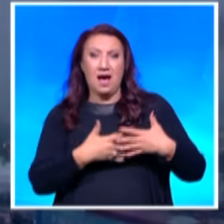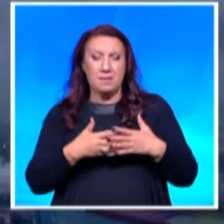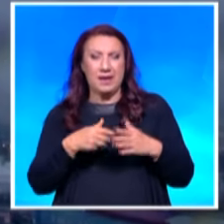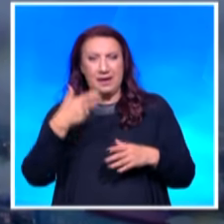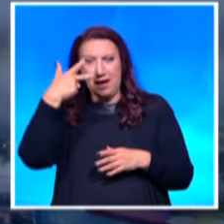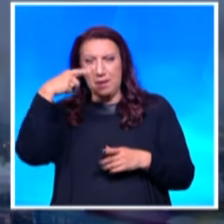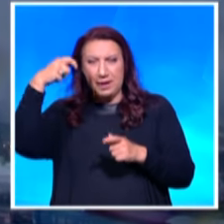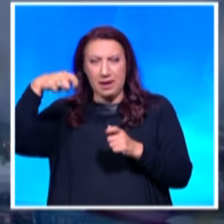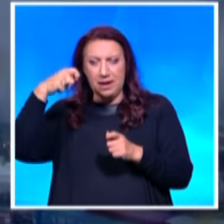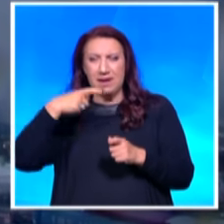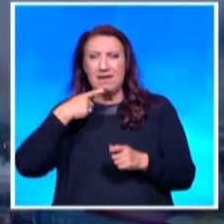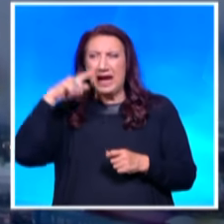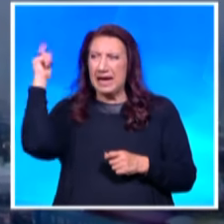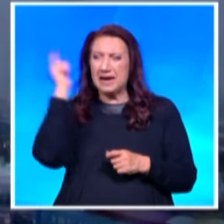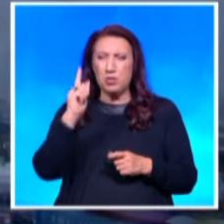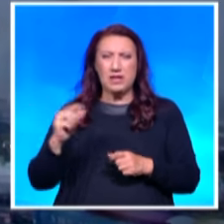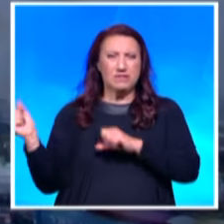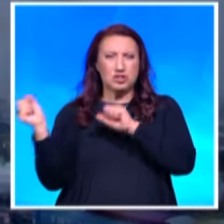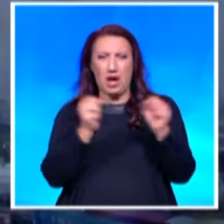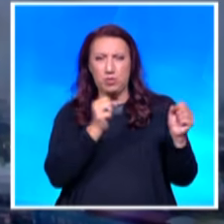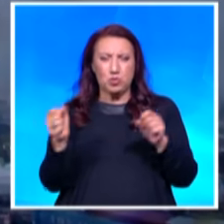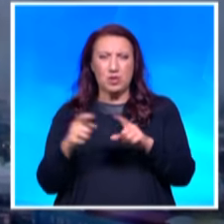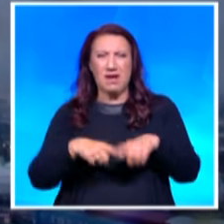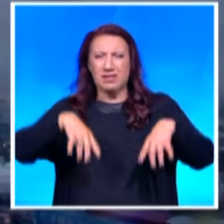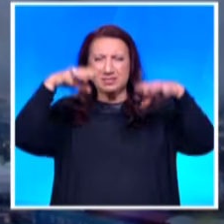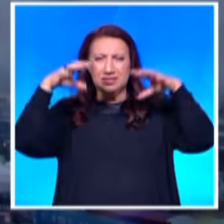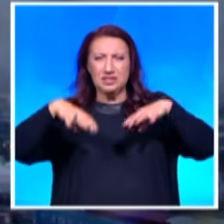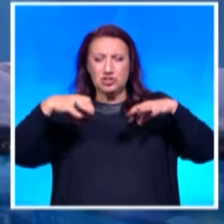проливен дъжд, които затрудниха трафика.